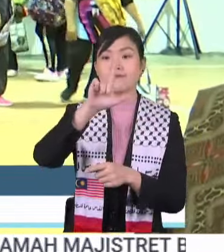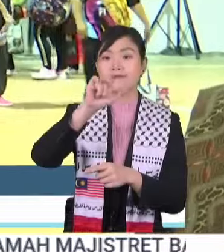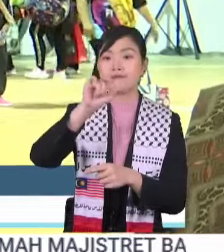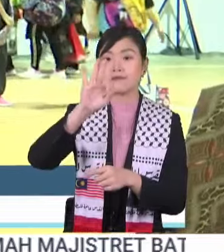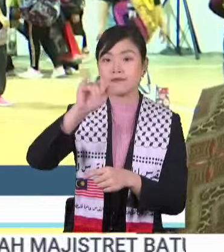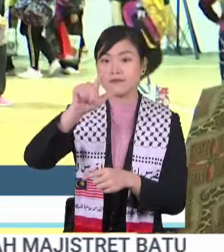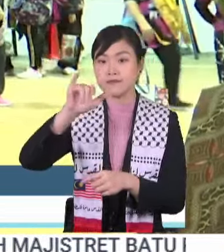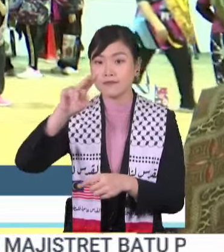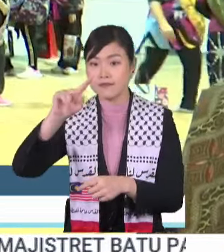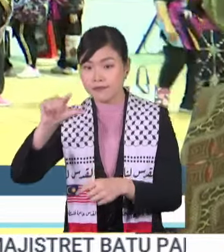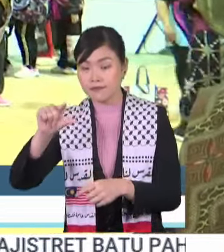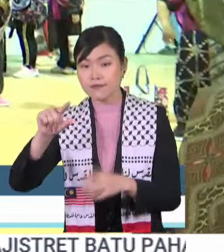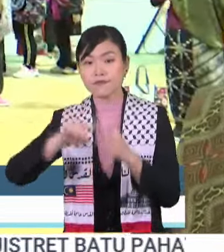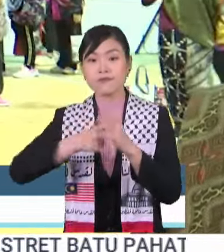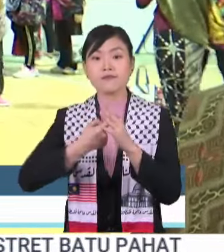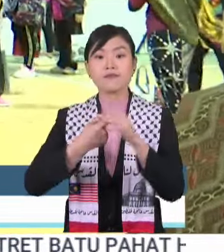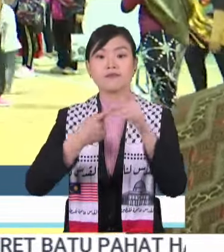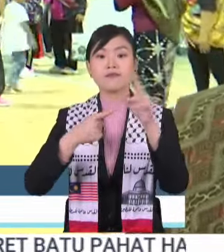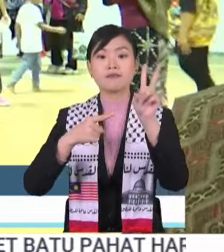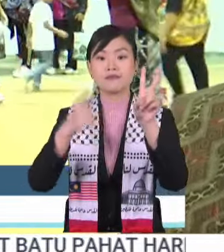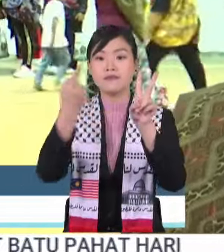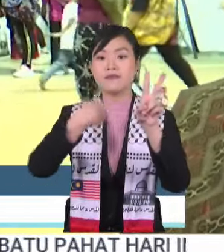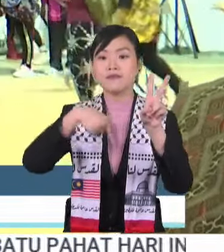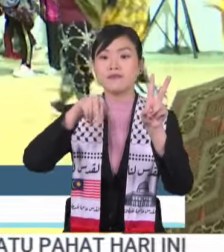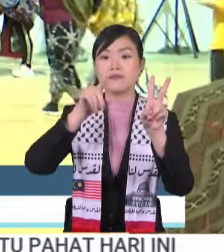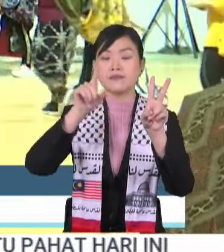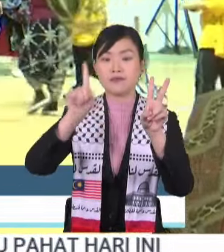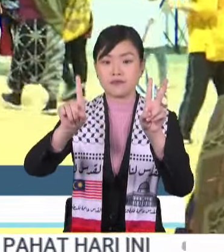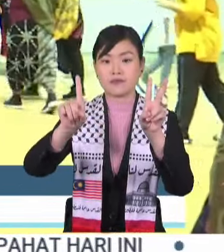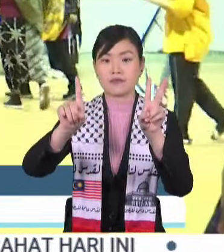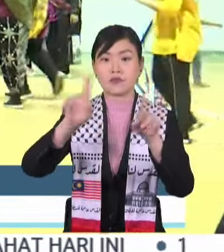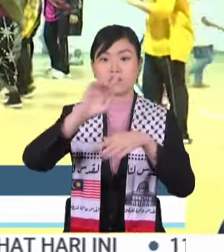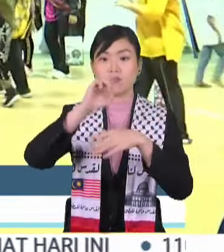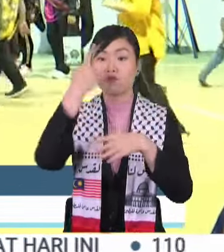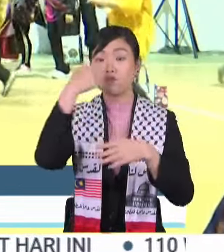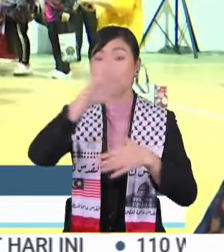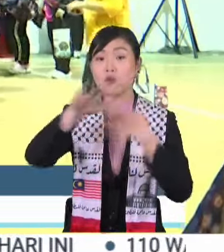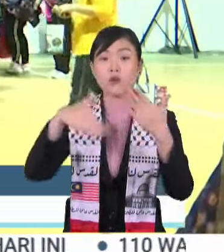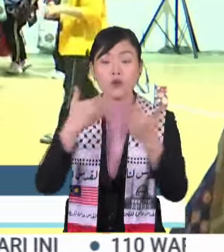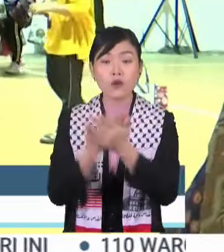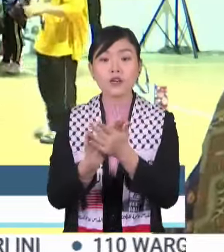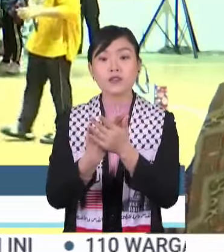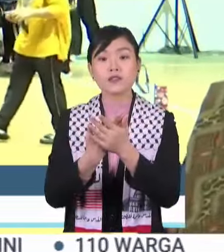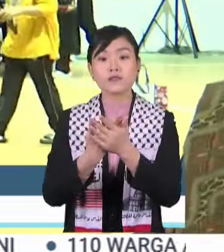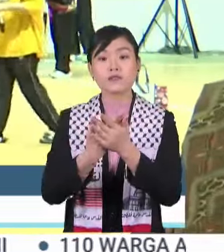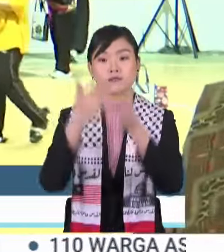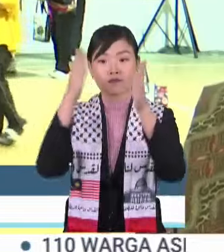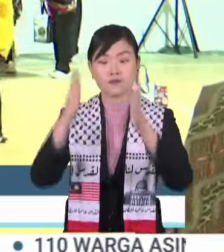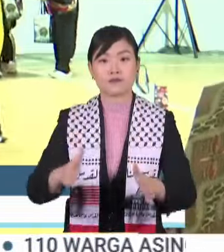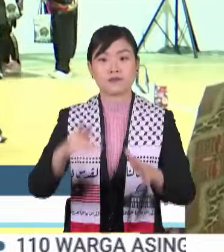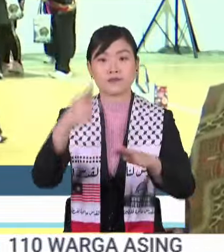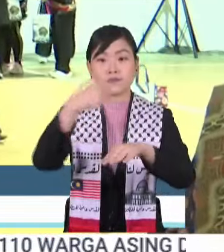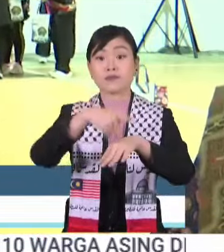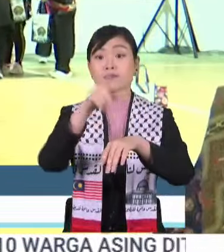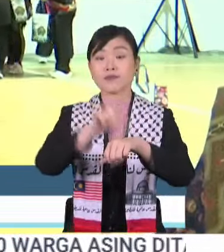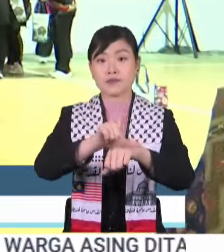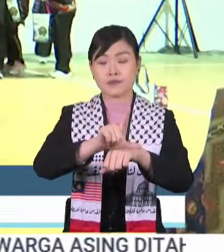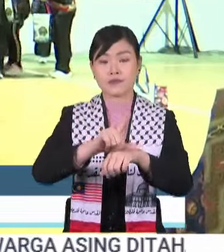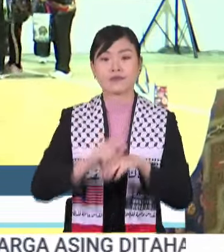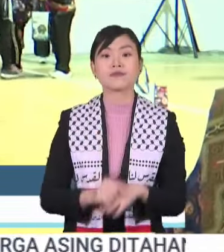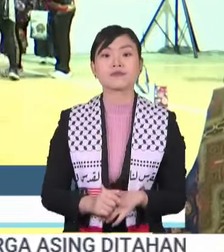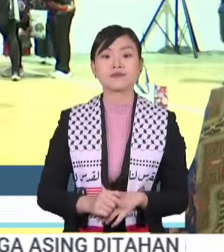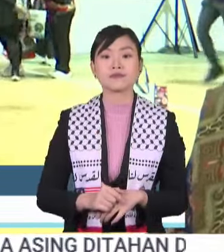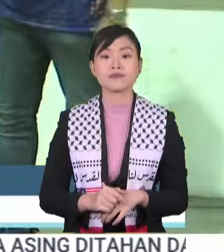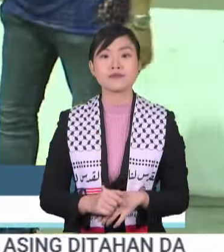1 Januari 2024 Bagi semua penduduk Langkawi dan seluruh Malaysia mesti menggunakan e perkhidmatan dalam urusan